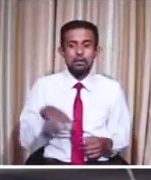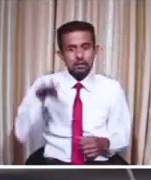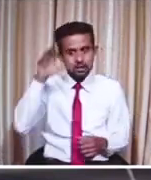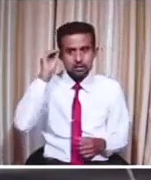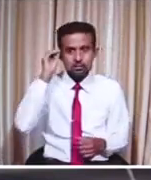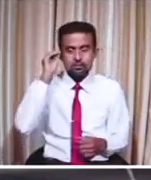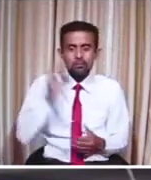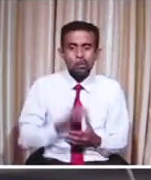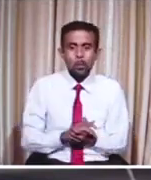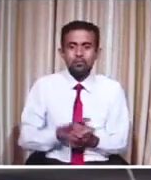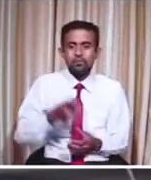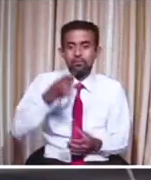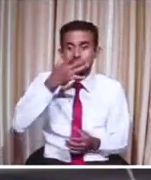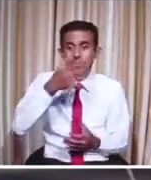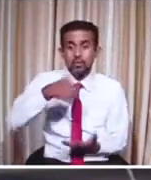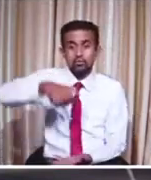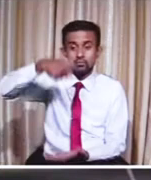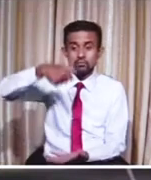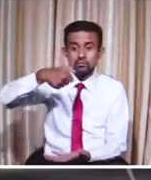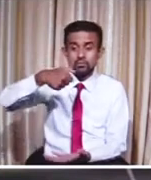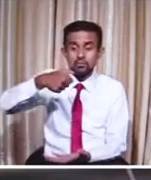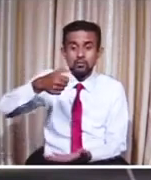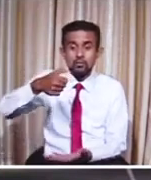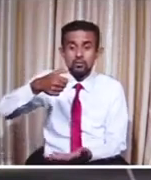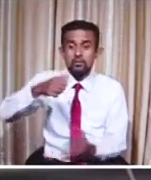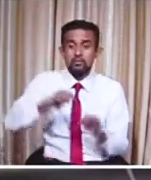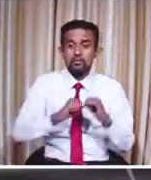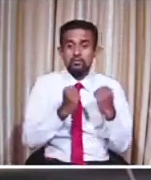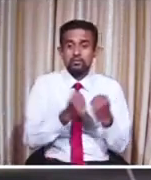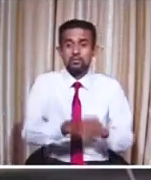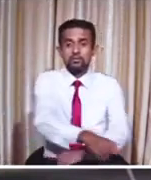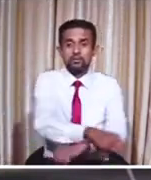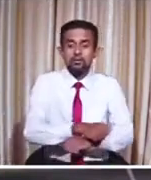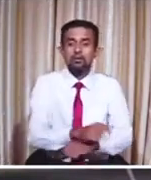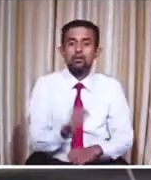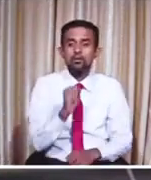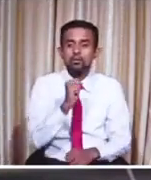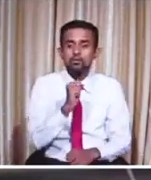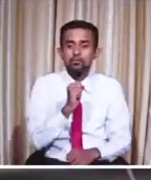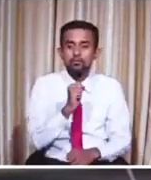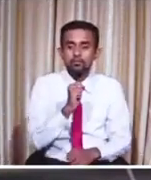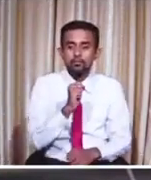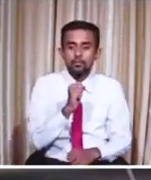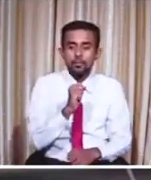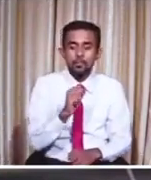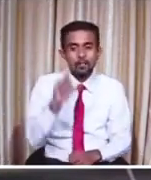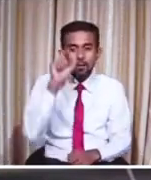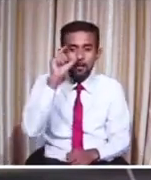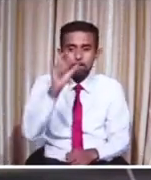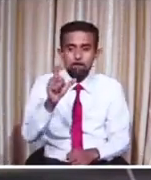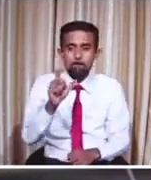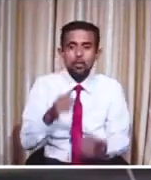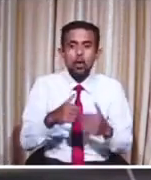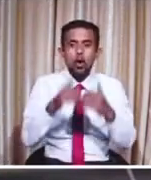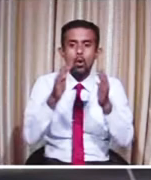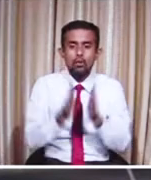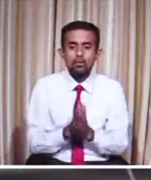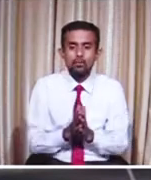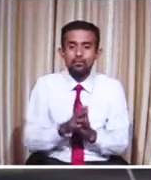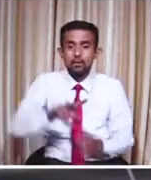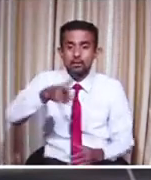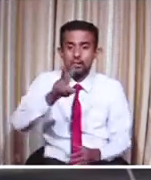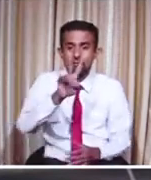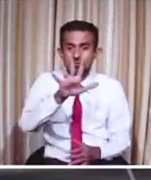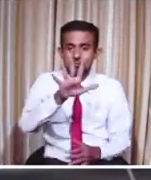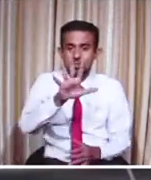මේ තෙල් බූලි ගණන් කොහමද ඔයිට කලින් සංවිධානය කරලා තිබ්බේ අනික දැන් බලන්නකෝ ඔක්කොම දැන්